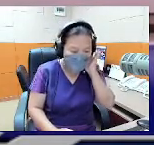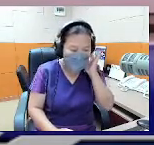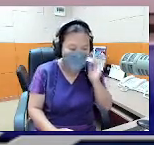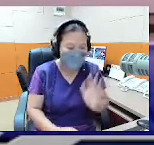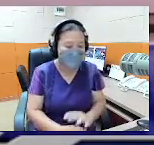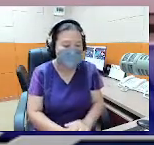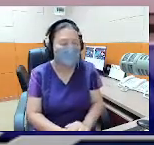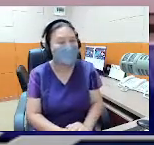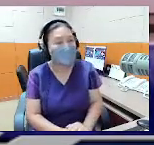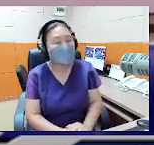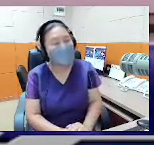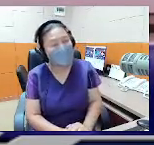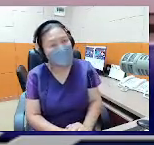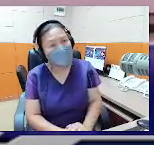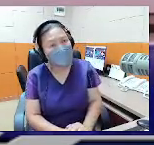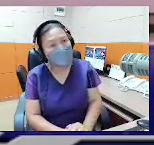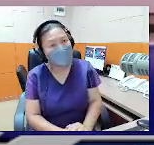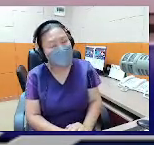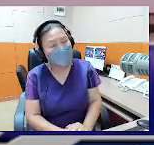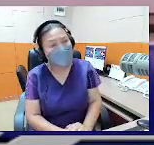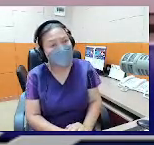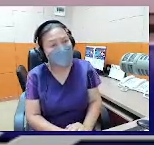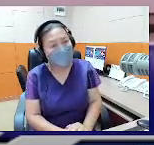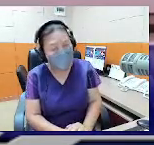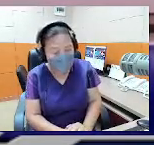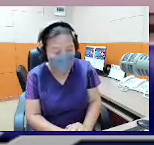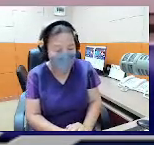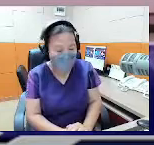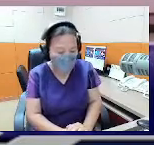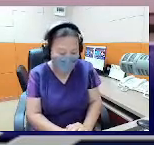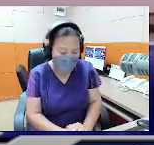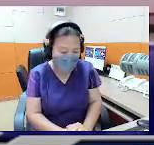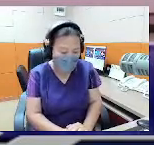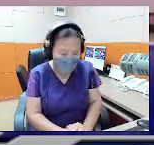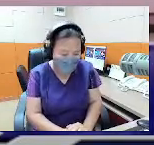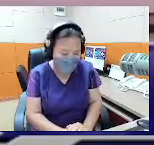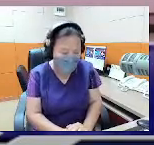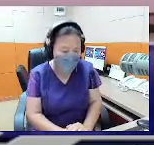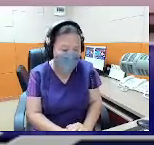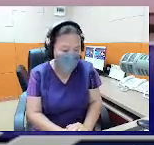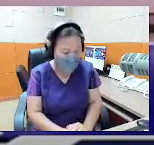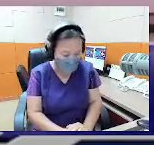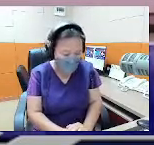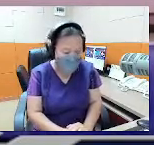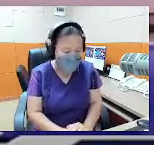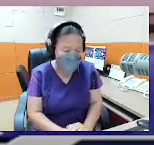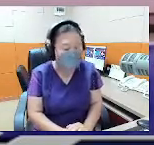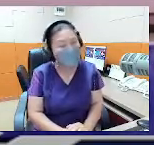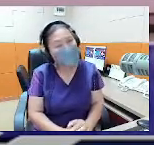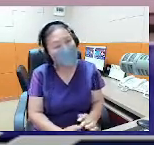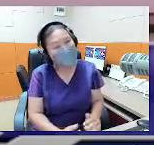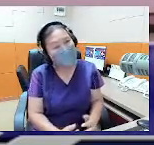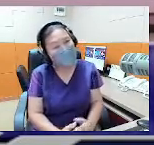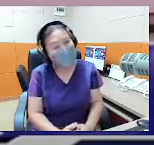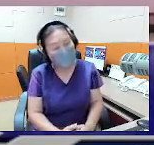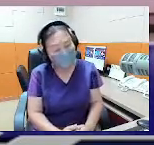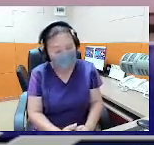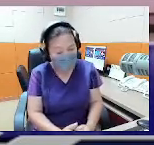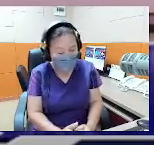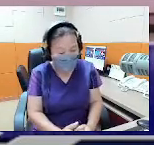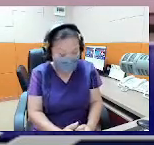การธุรกิจอาหารฮาลาลการใช้เทคโนโลยีในการมาประกอบธุรกิจนะคะการพัฒนานวัตกรรมทางธุรกิจอาหารนะ